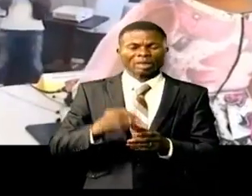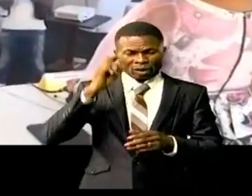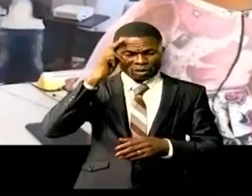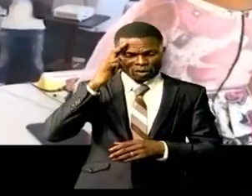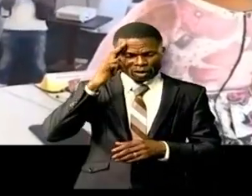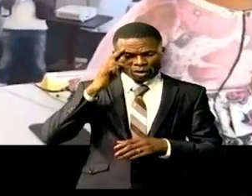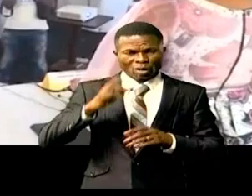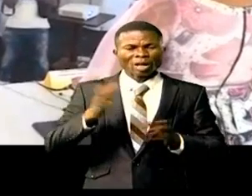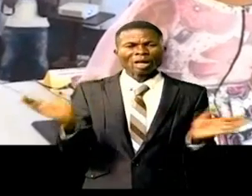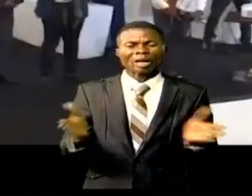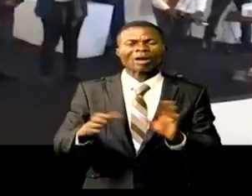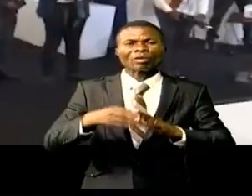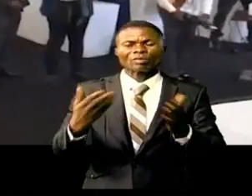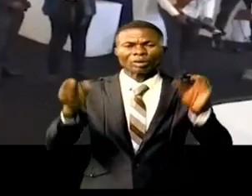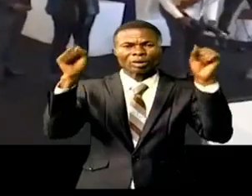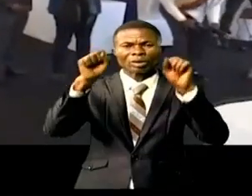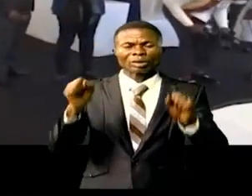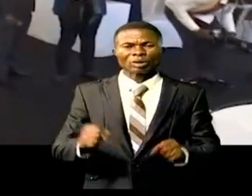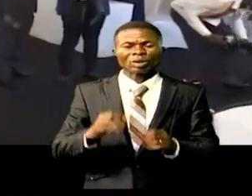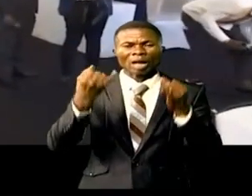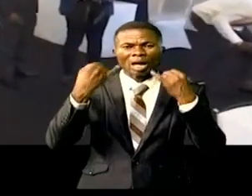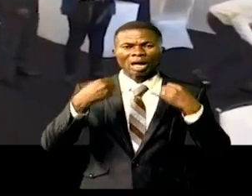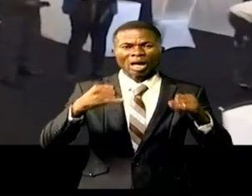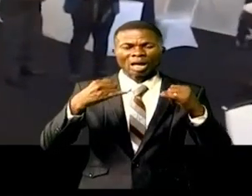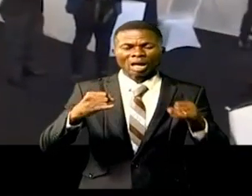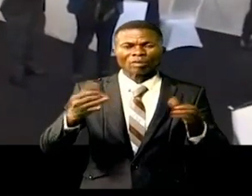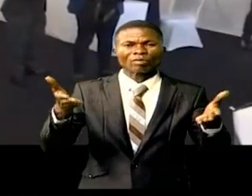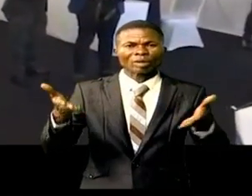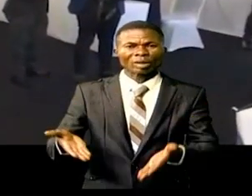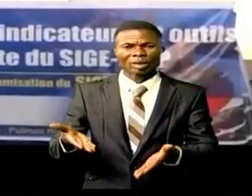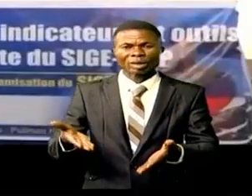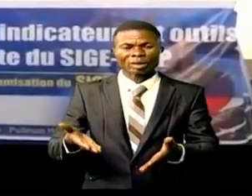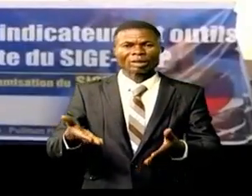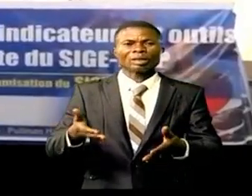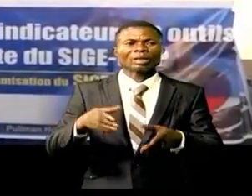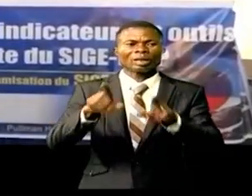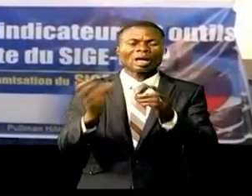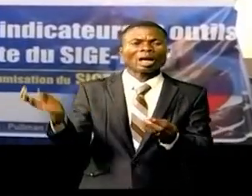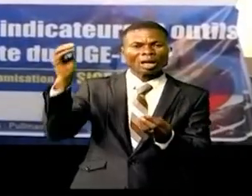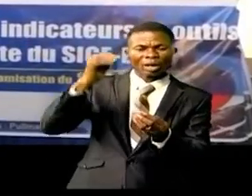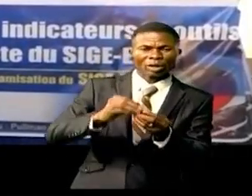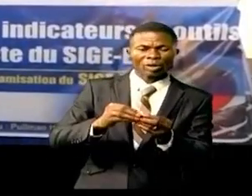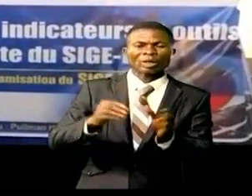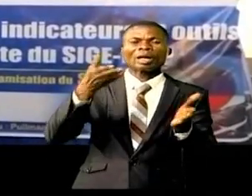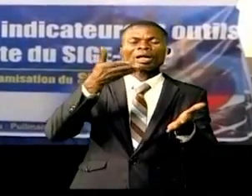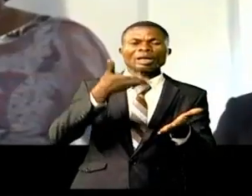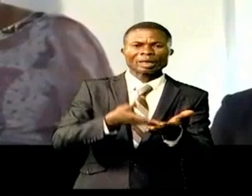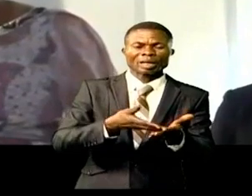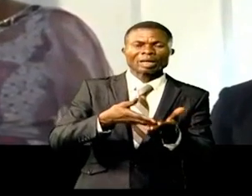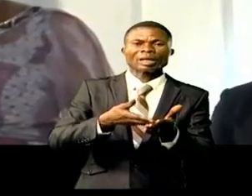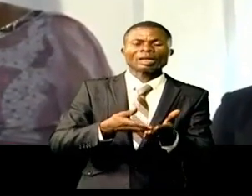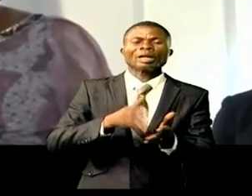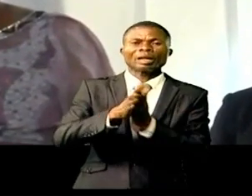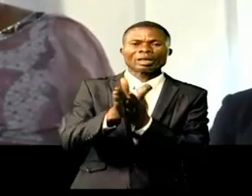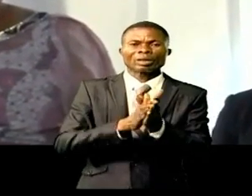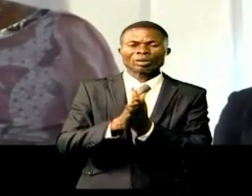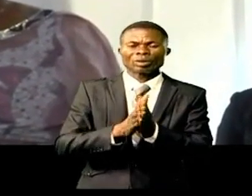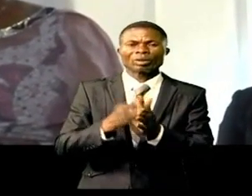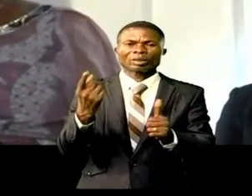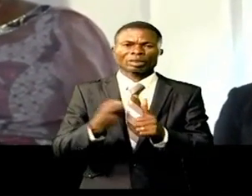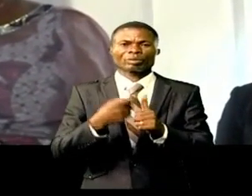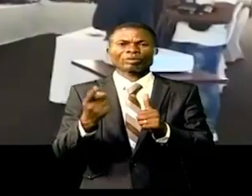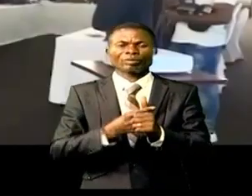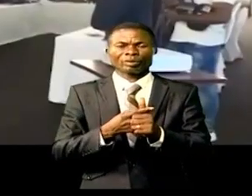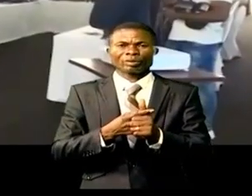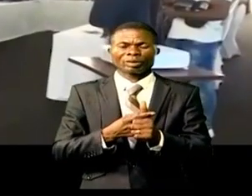comment renforcer les systèmes d'information existants en y intégrant des indicateurs qui tiennent compte non seulement de